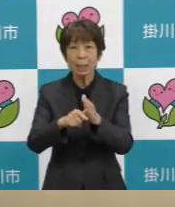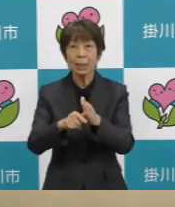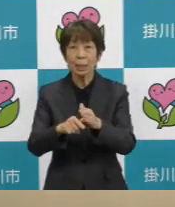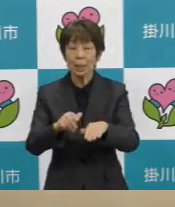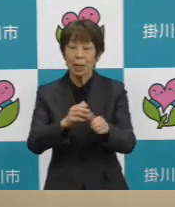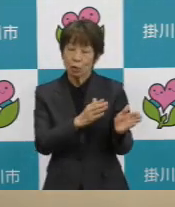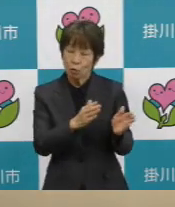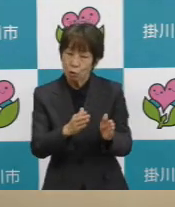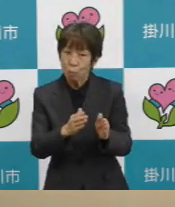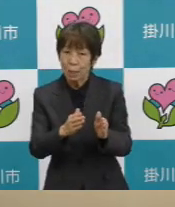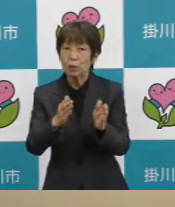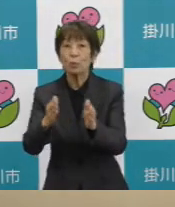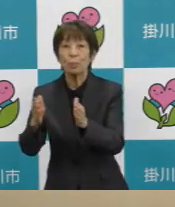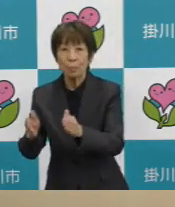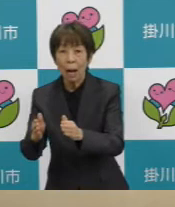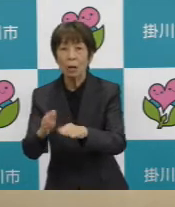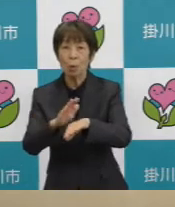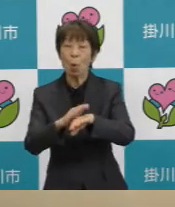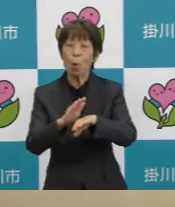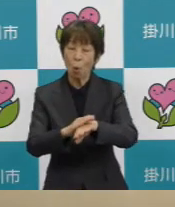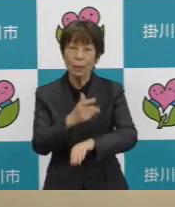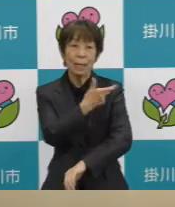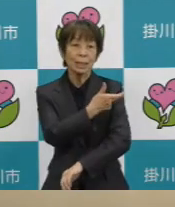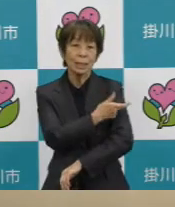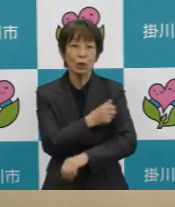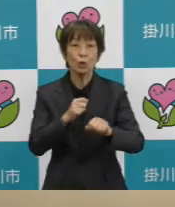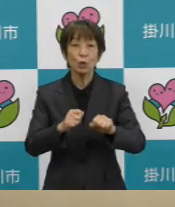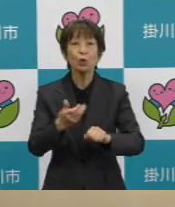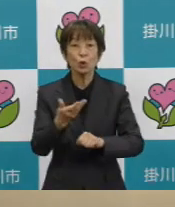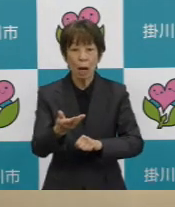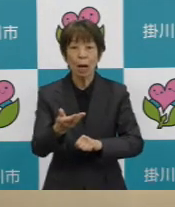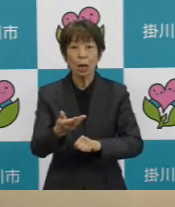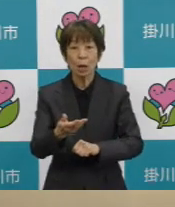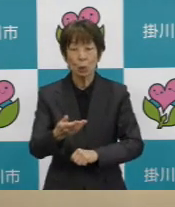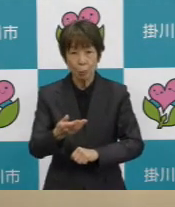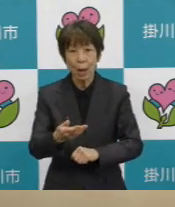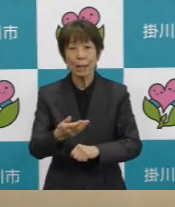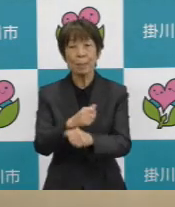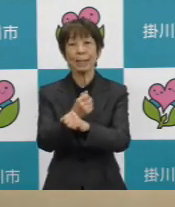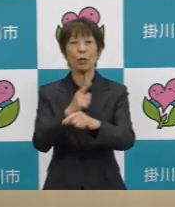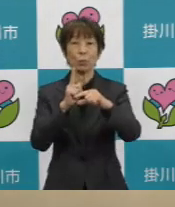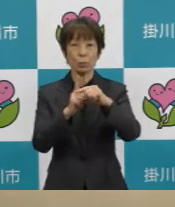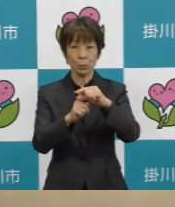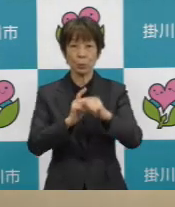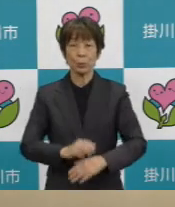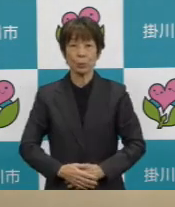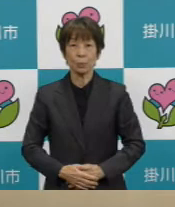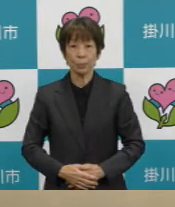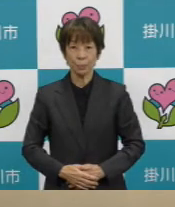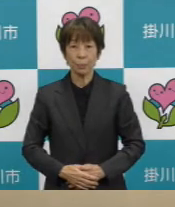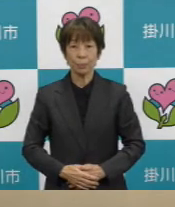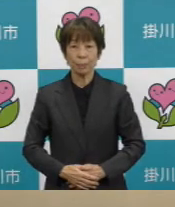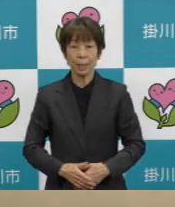準備で、順序で、接種をお願いするかということを決めていこうと、こういう今段階であります。それ